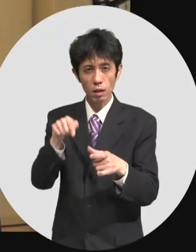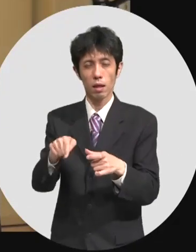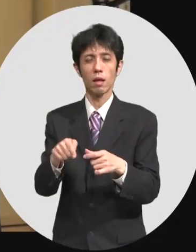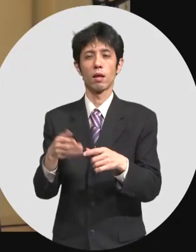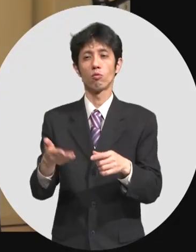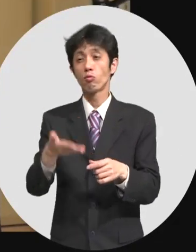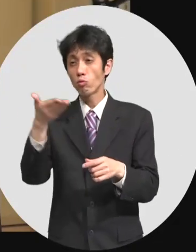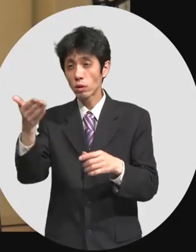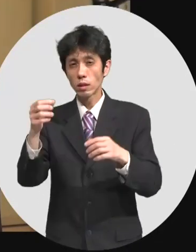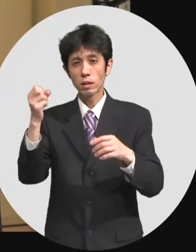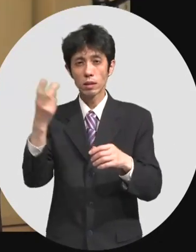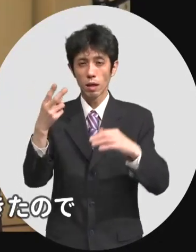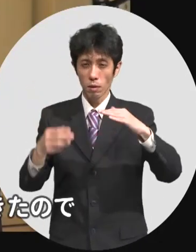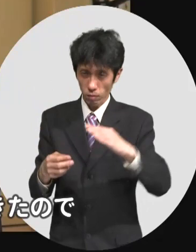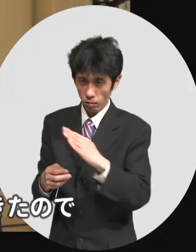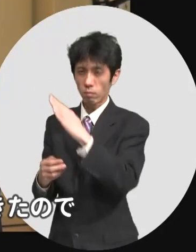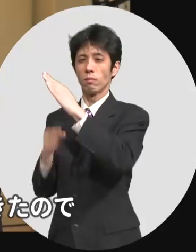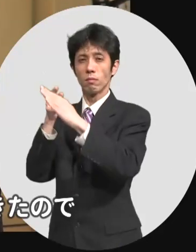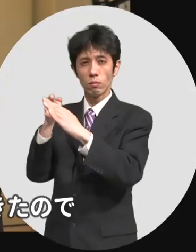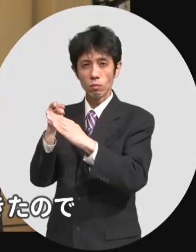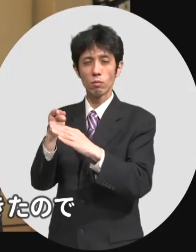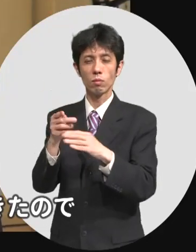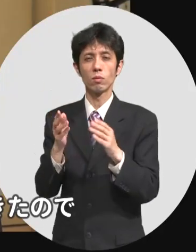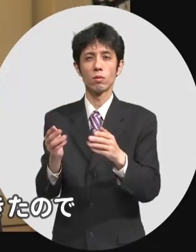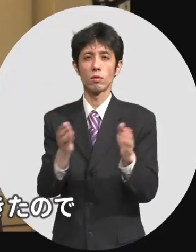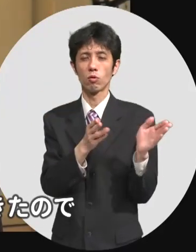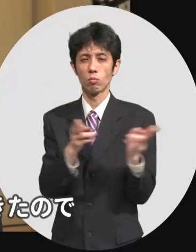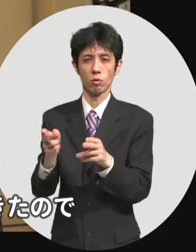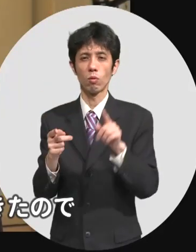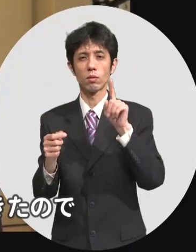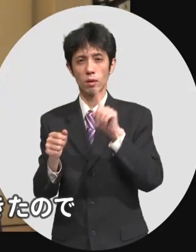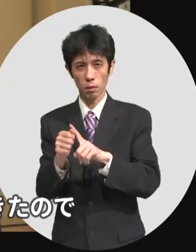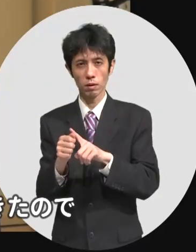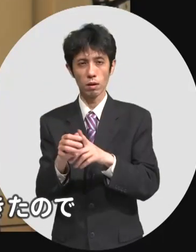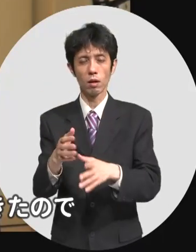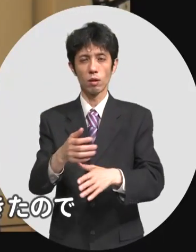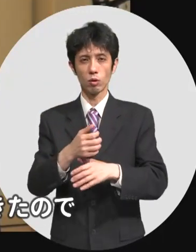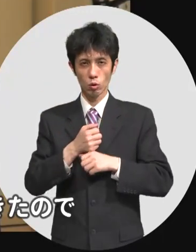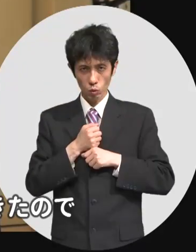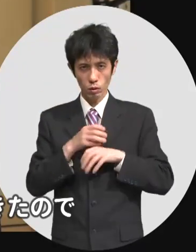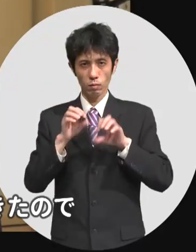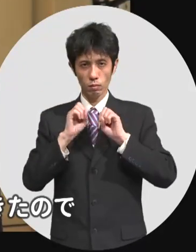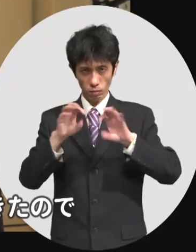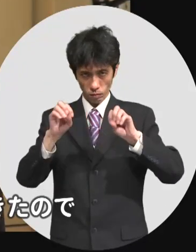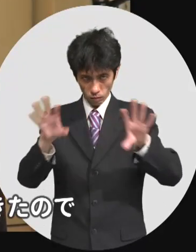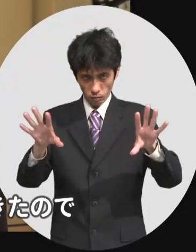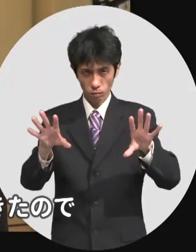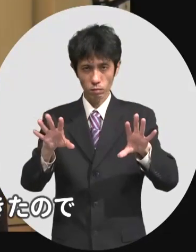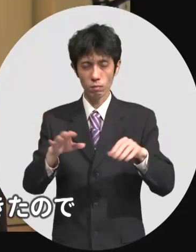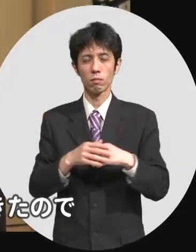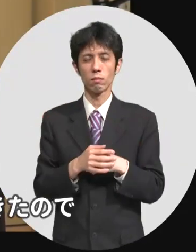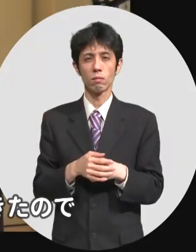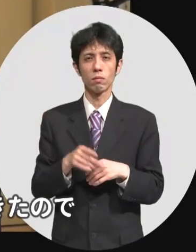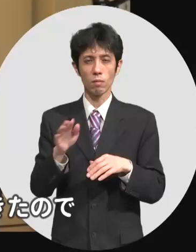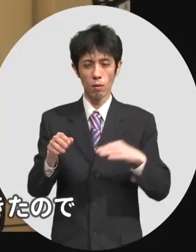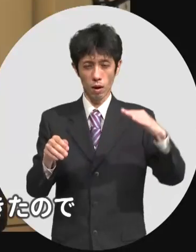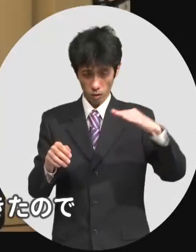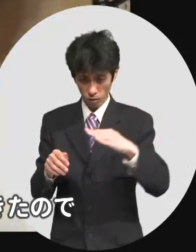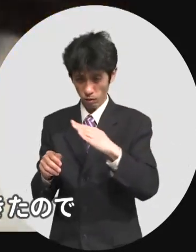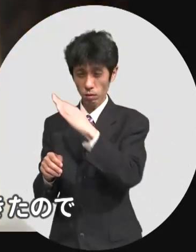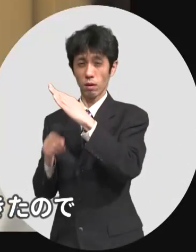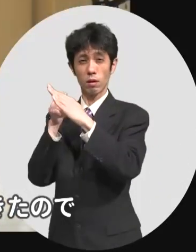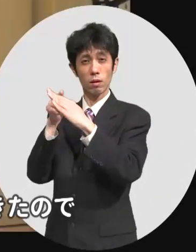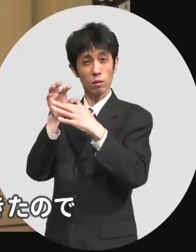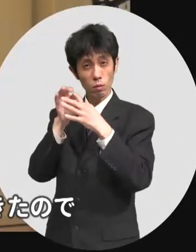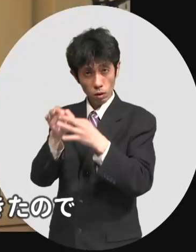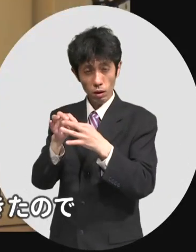収束していく中で、次の第2波に備えるということで、注意喚起の基準、これはどちらかというと、兆しが出てきた